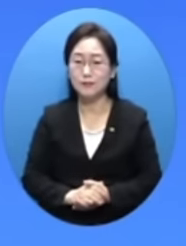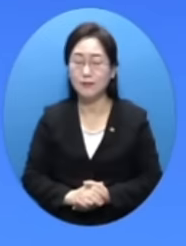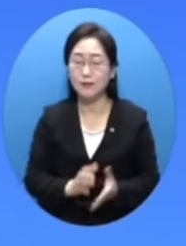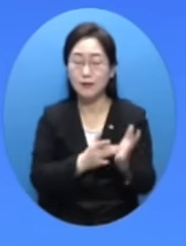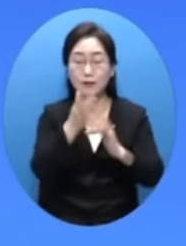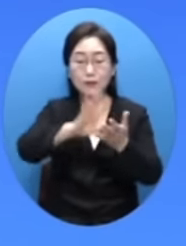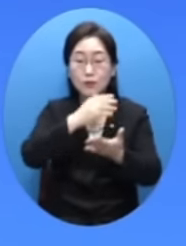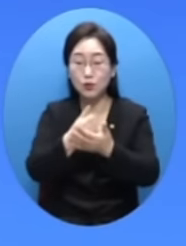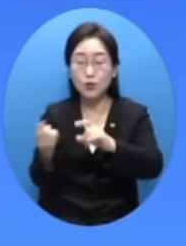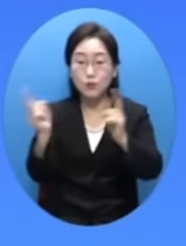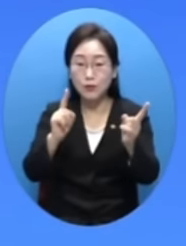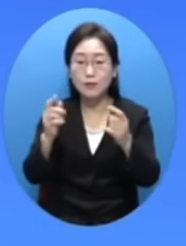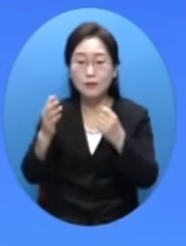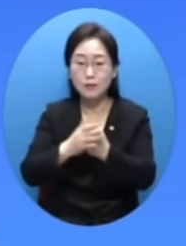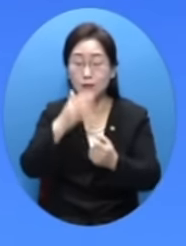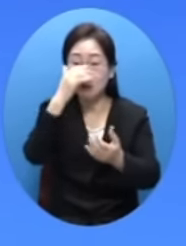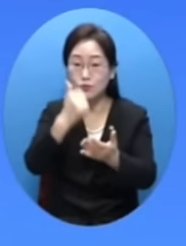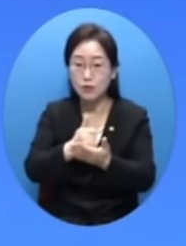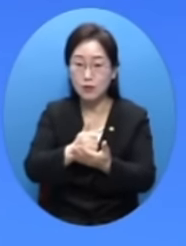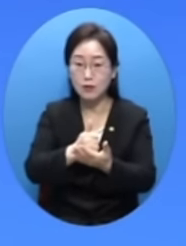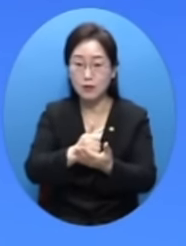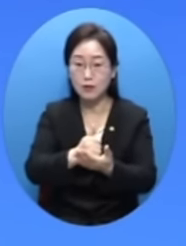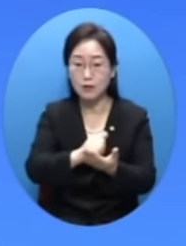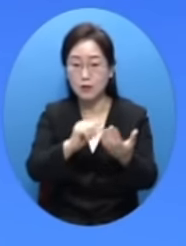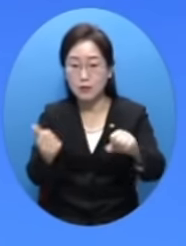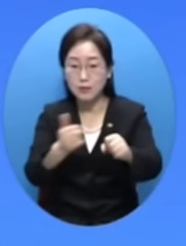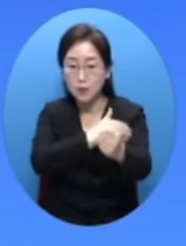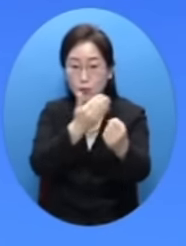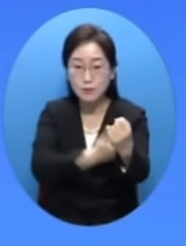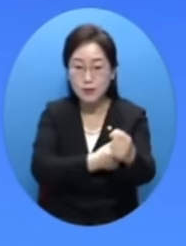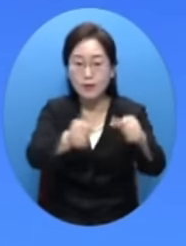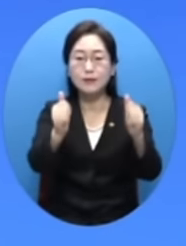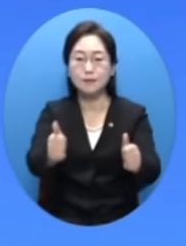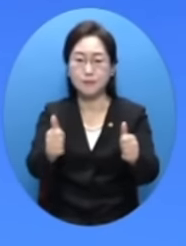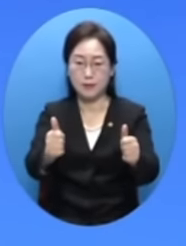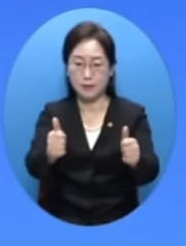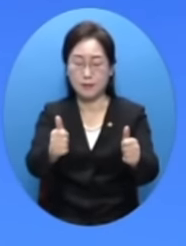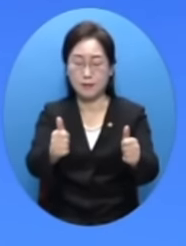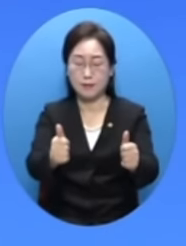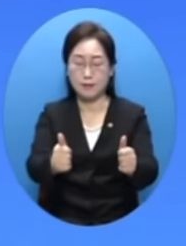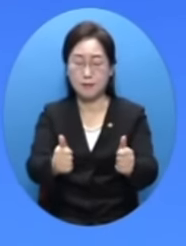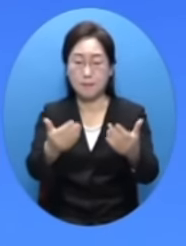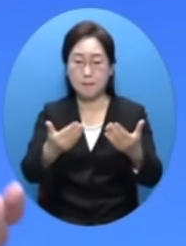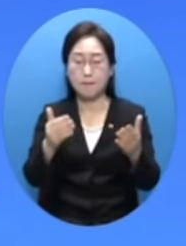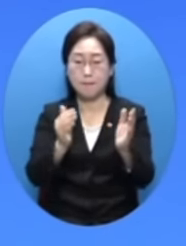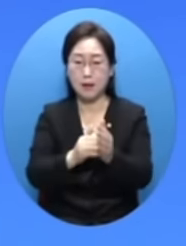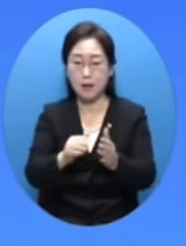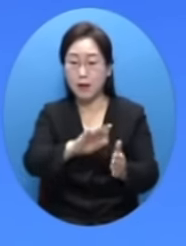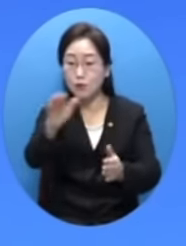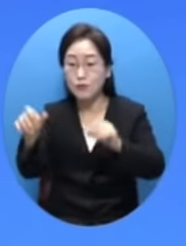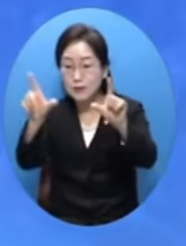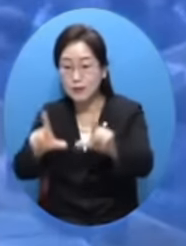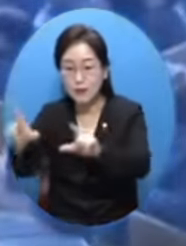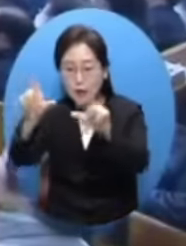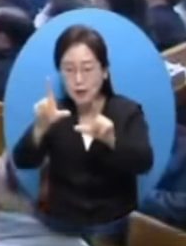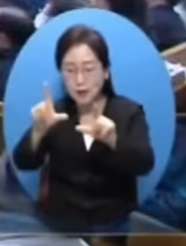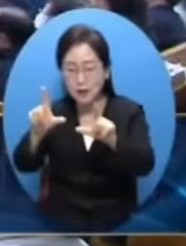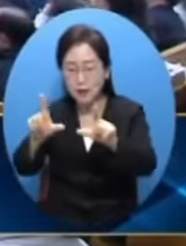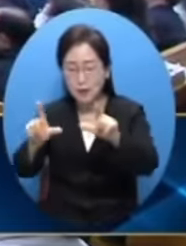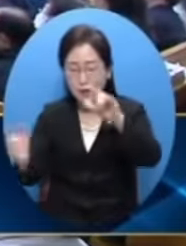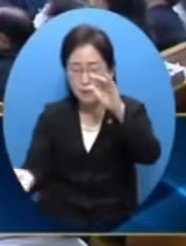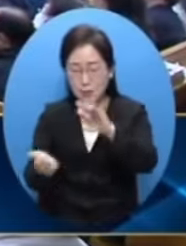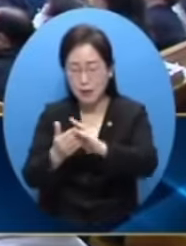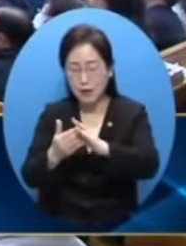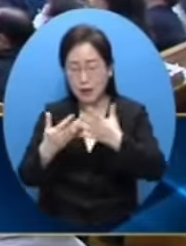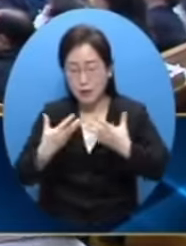예수 그리스도의 부활로 말미암아 죄와 사망의 권세가 심판을 받고 우리 삶이 절대 절망에서 절대